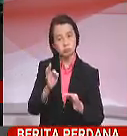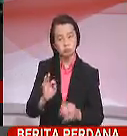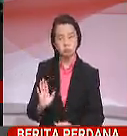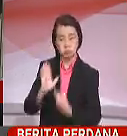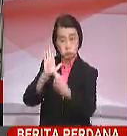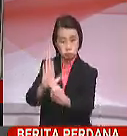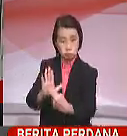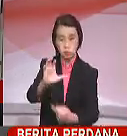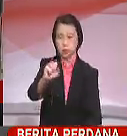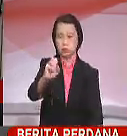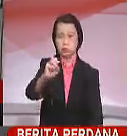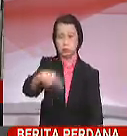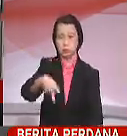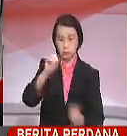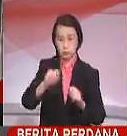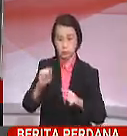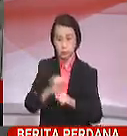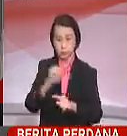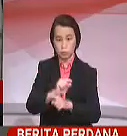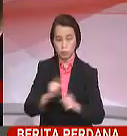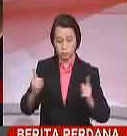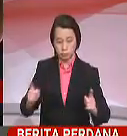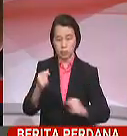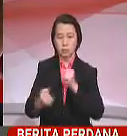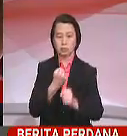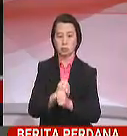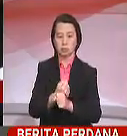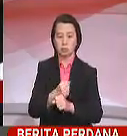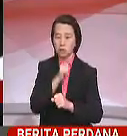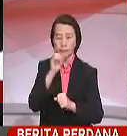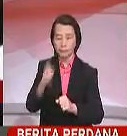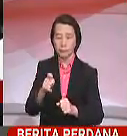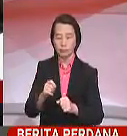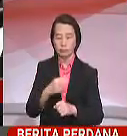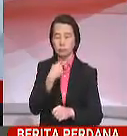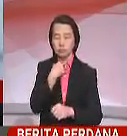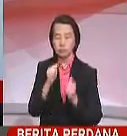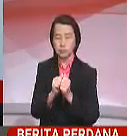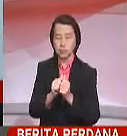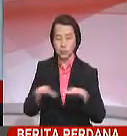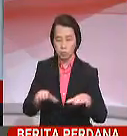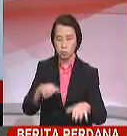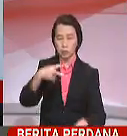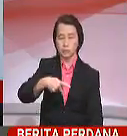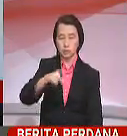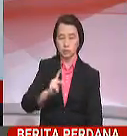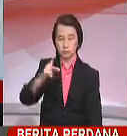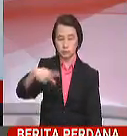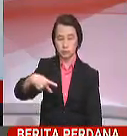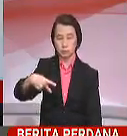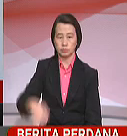menampilkan satu SOP yang boleh digunapakai sepanjang tahun tanpa terkesan akibat pelaksanaan perintah kawalan pergerakan PKP.